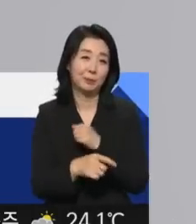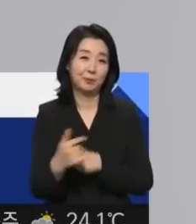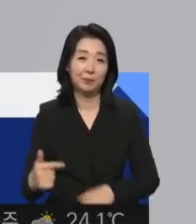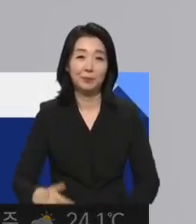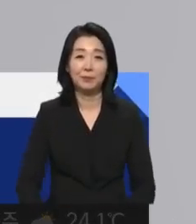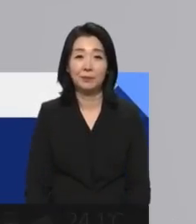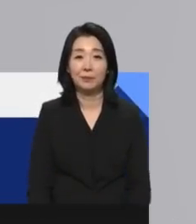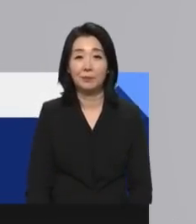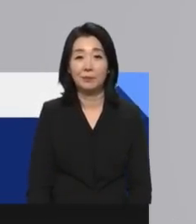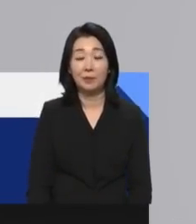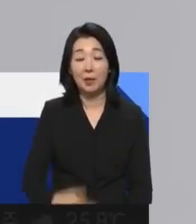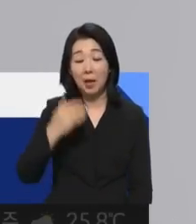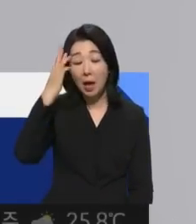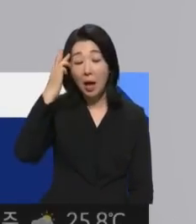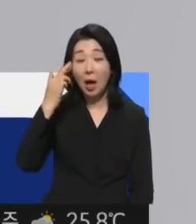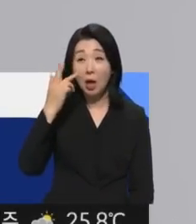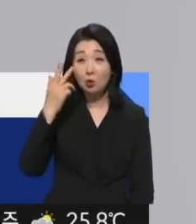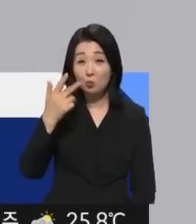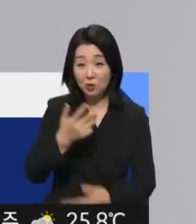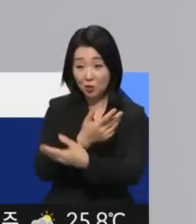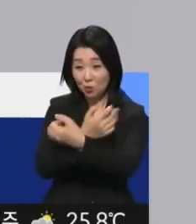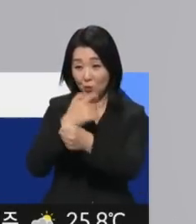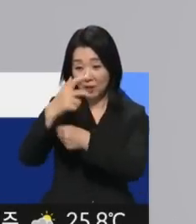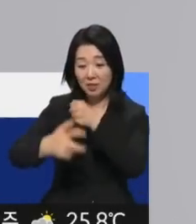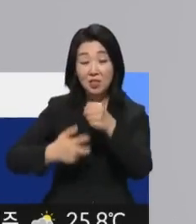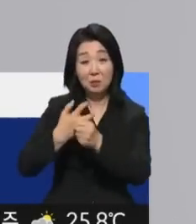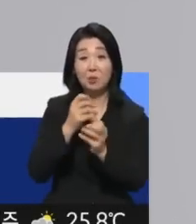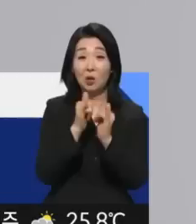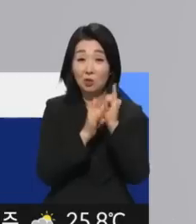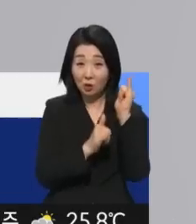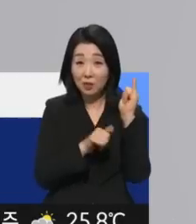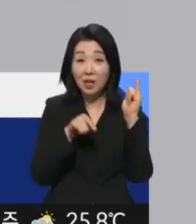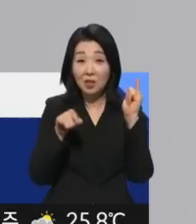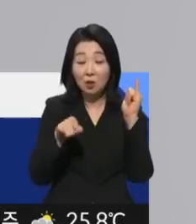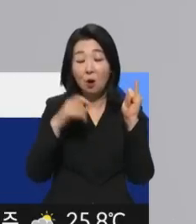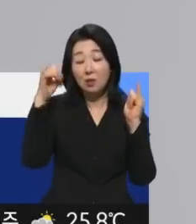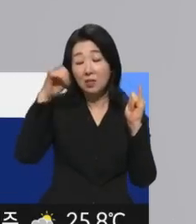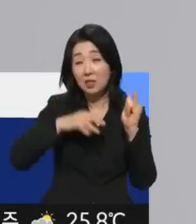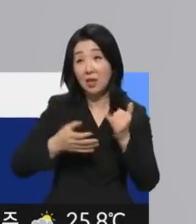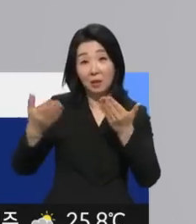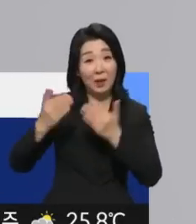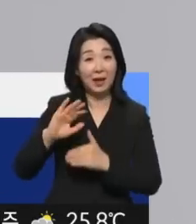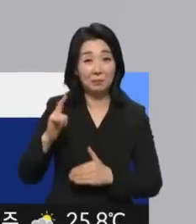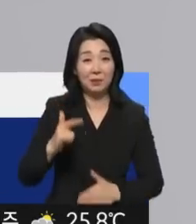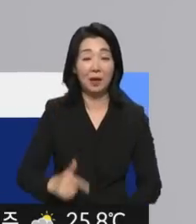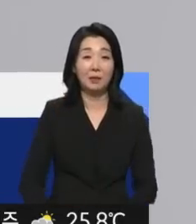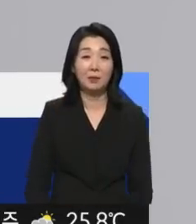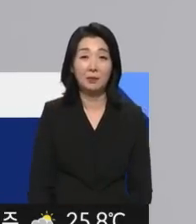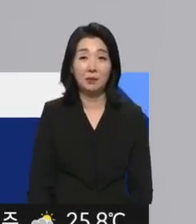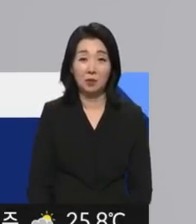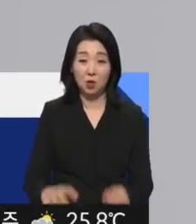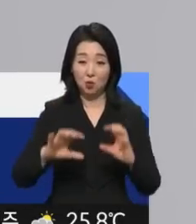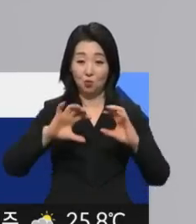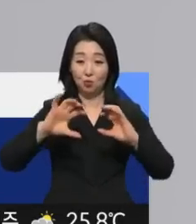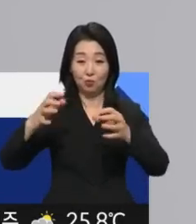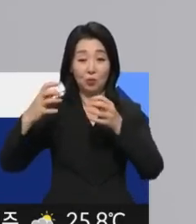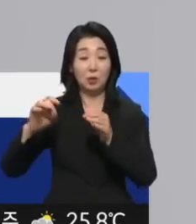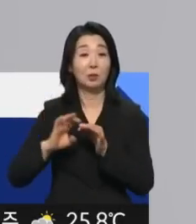갖고 있습니다. 한미동맹 70년의 역사는 그냥 주어진 건 아닙니다. 국가관계에